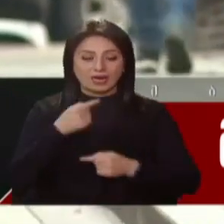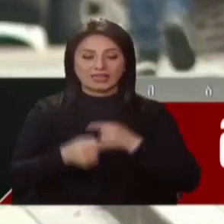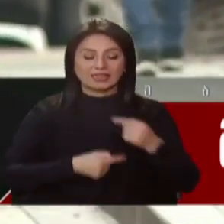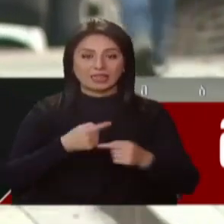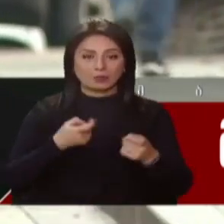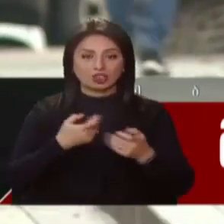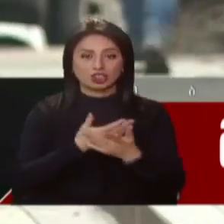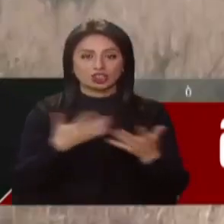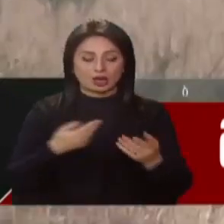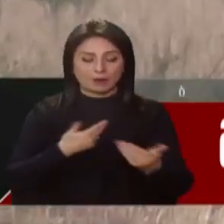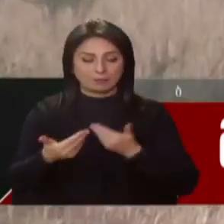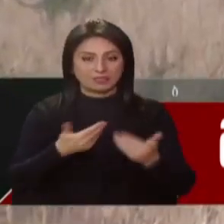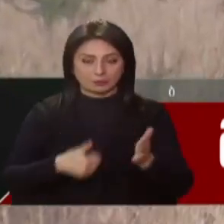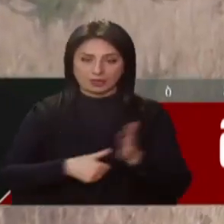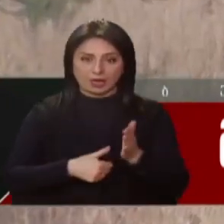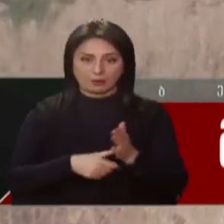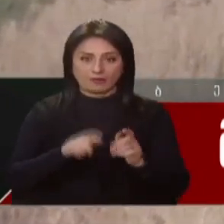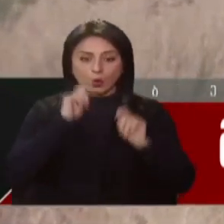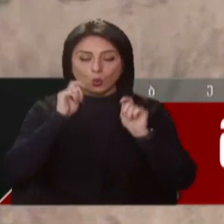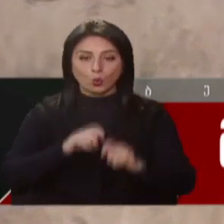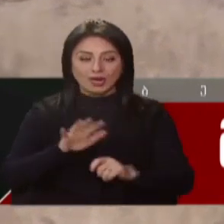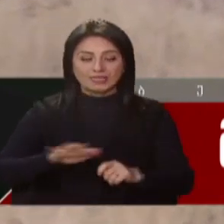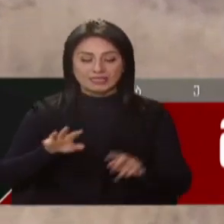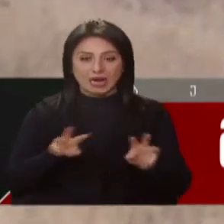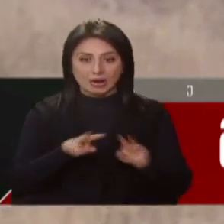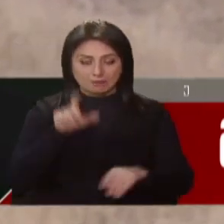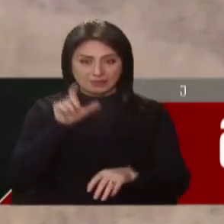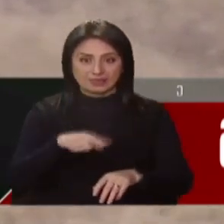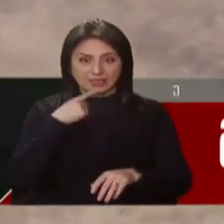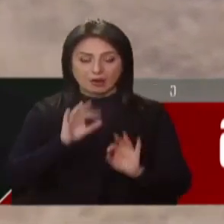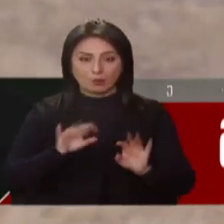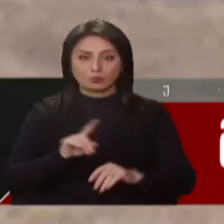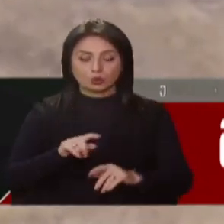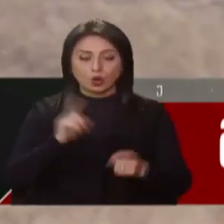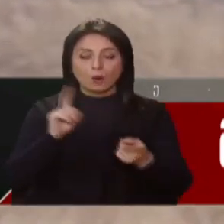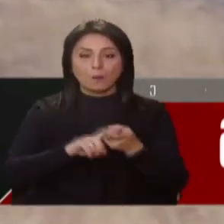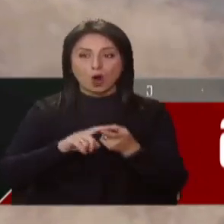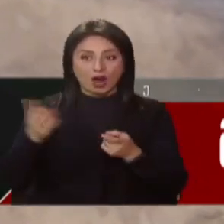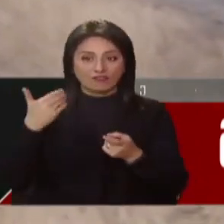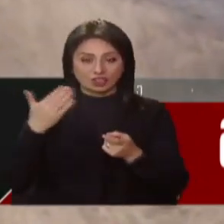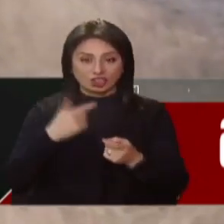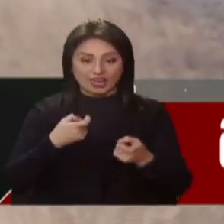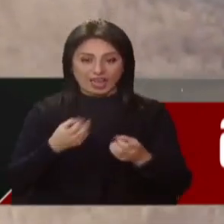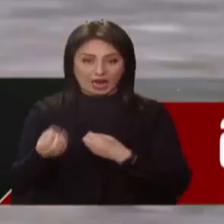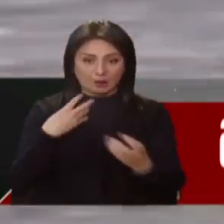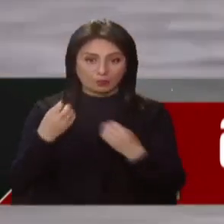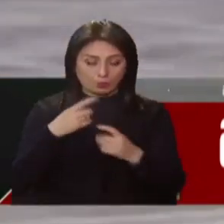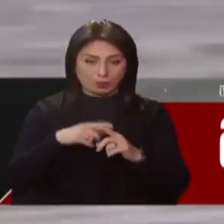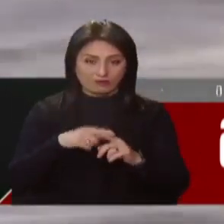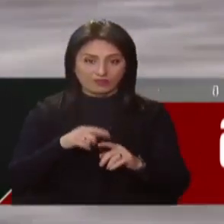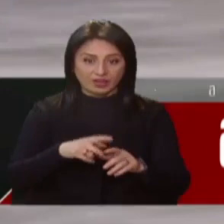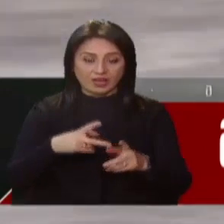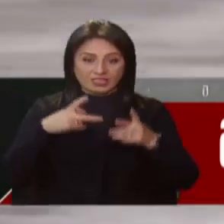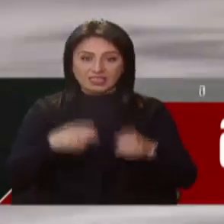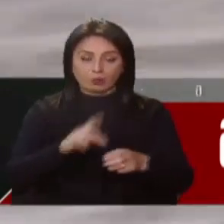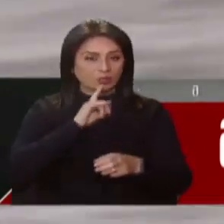თანამედროვე შეიარაღების მიწოდება დაეხმარება. Უკრაინის საგარეო საქმეთა მინისტრი აცხადებს, რომ მოკავშირეების მხრიდან იარაღის მიწოდებაზე ტაბუ